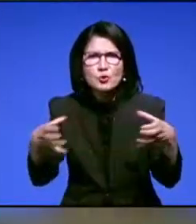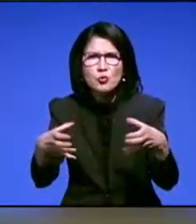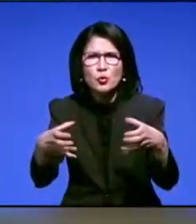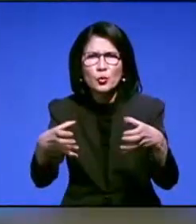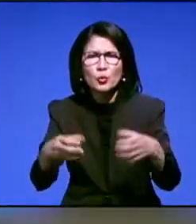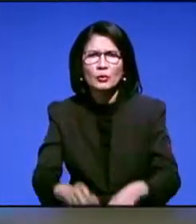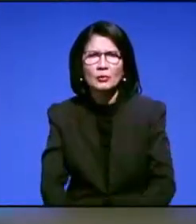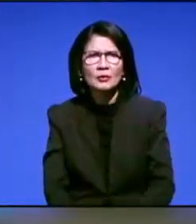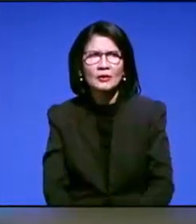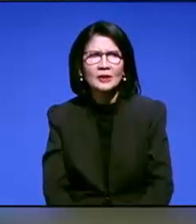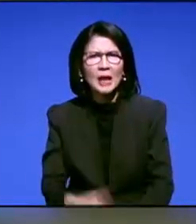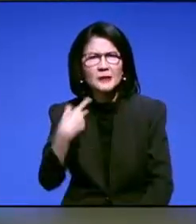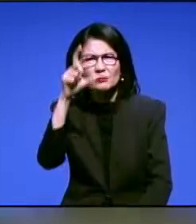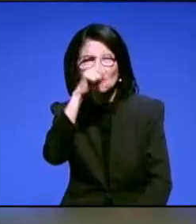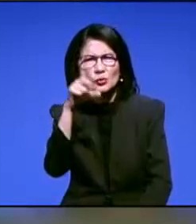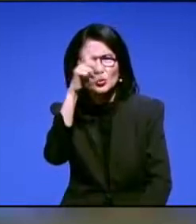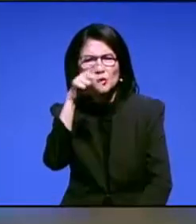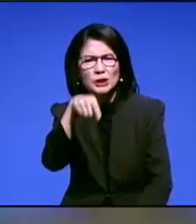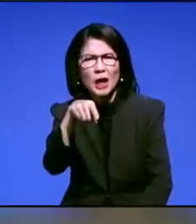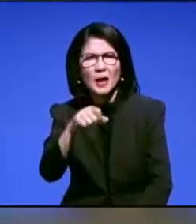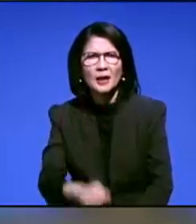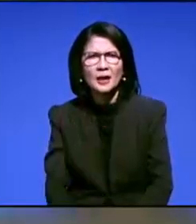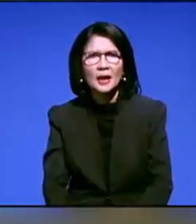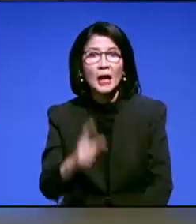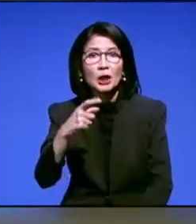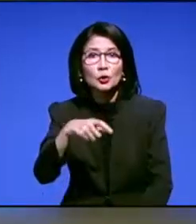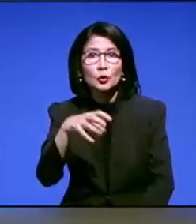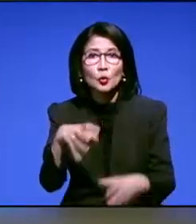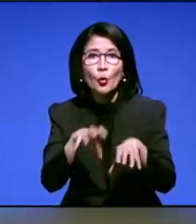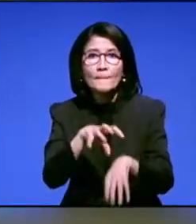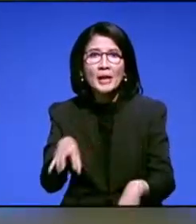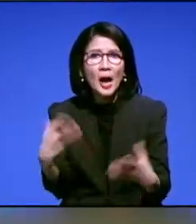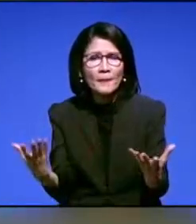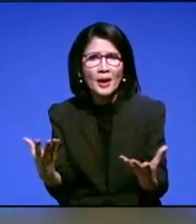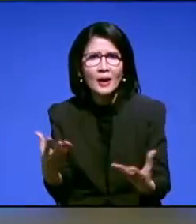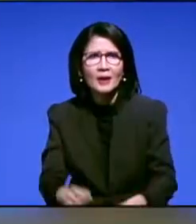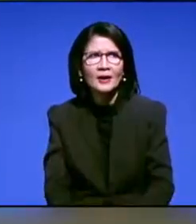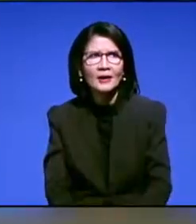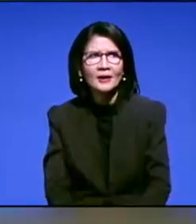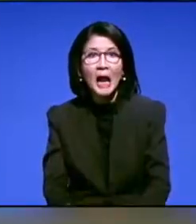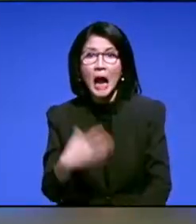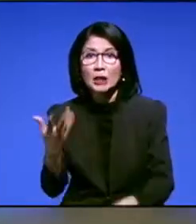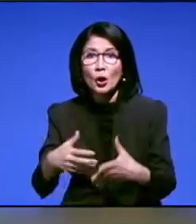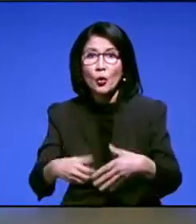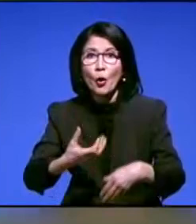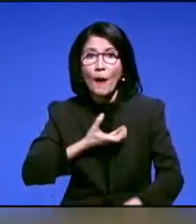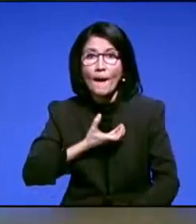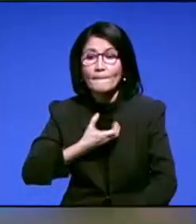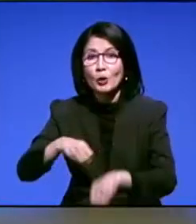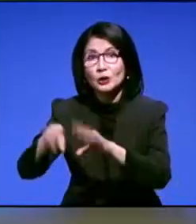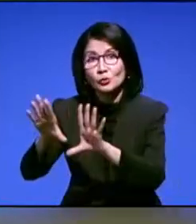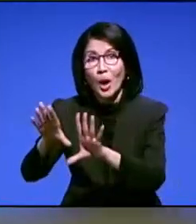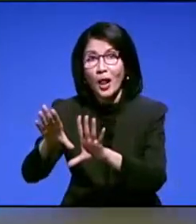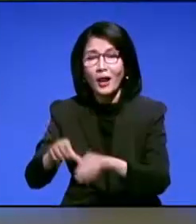yang dicurigai, ini bener barang sendiri atau memang barang yang mau dijual lagi di Indonesia tapi mau